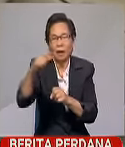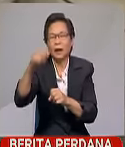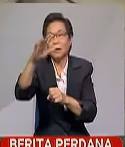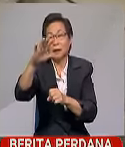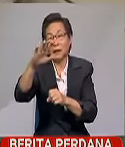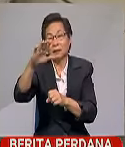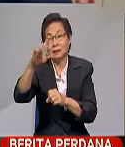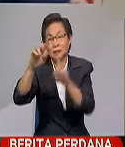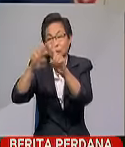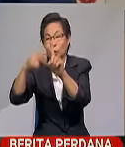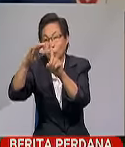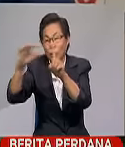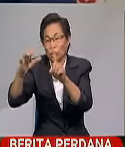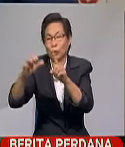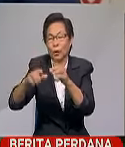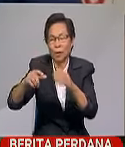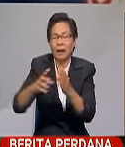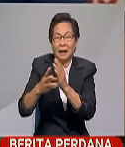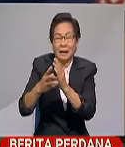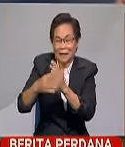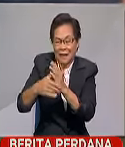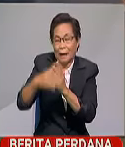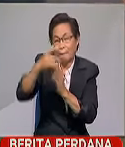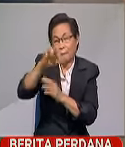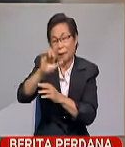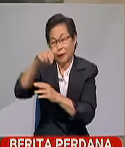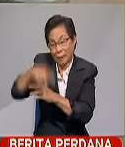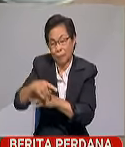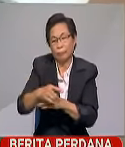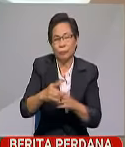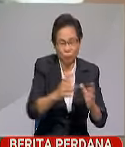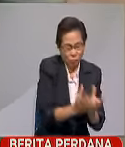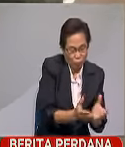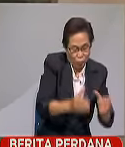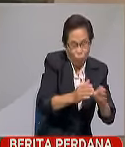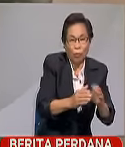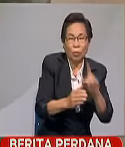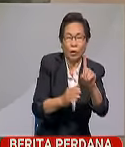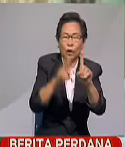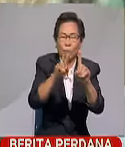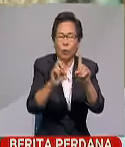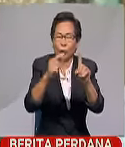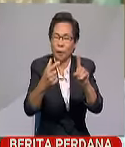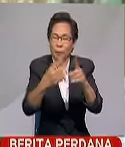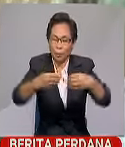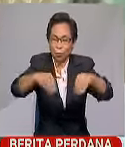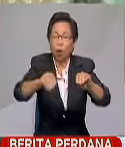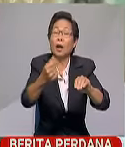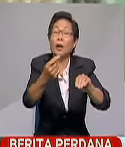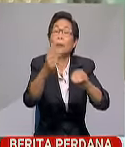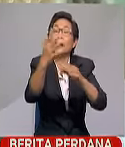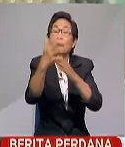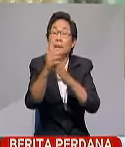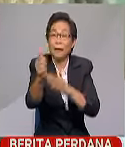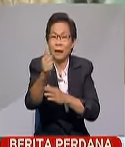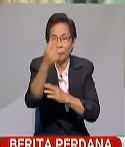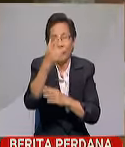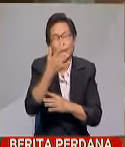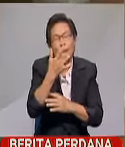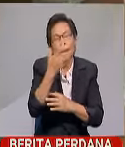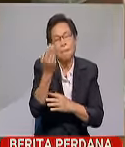1,500 bekas ikan perap goreng makalas. Setiap bekas mempunyai berat 120 gram dan dijual pada harga RM5 bagi perisa